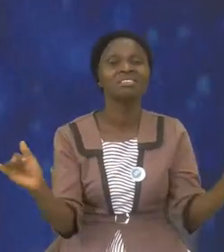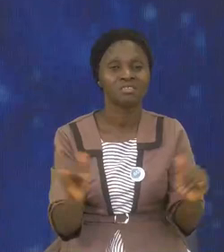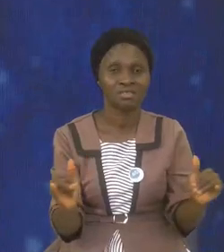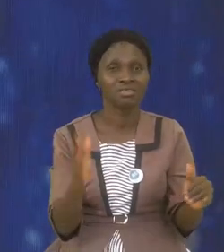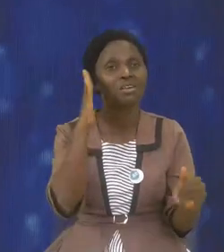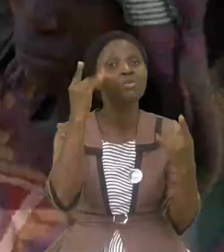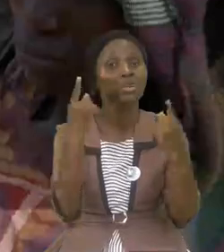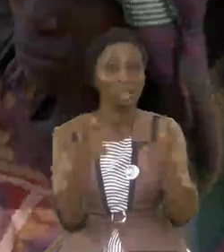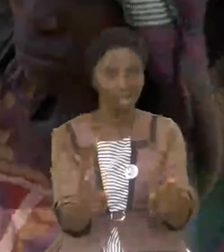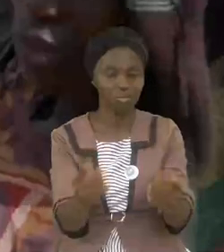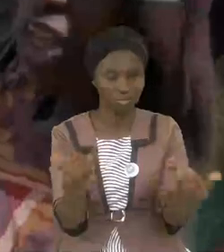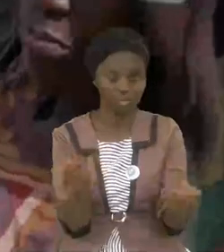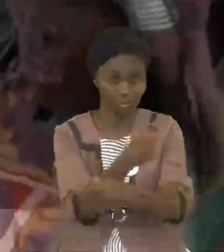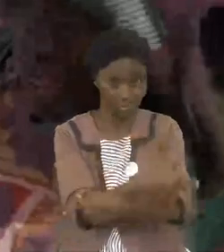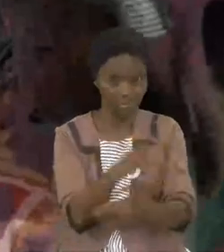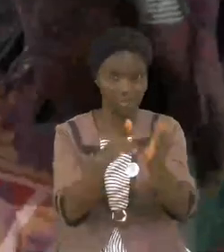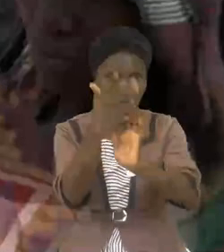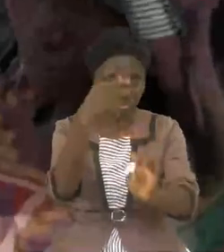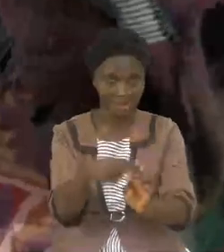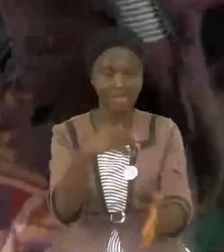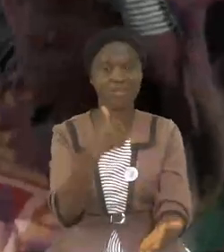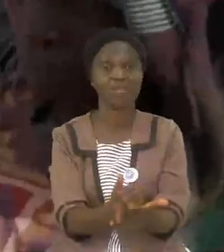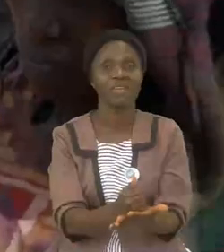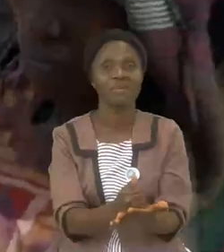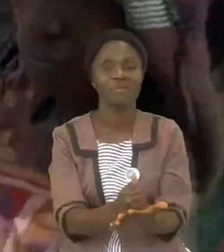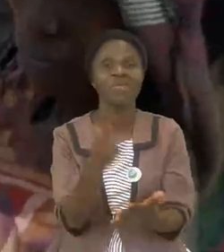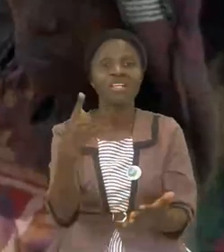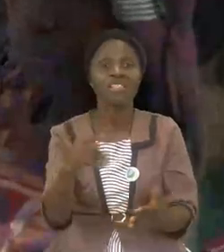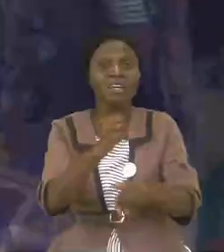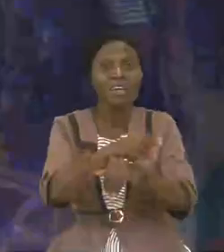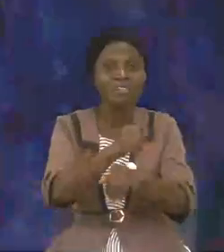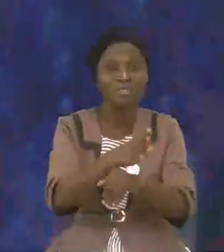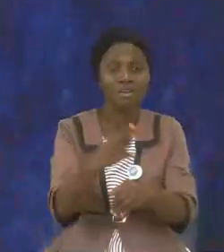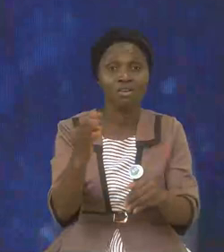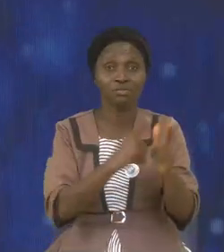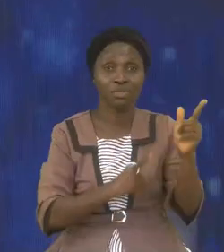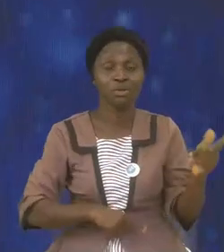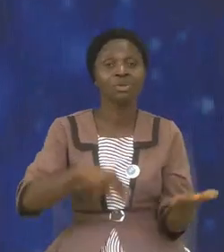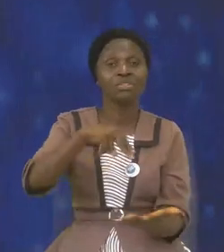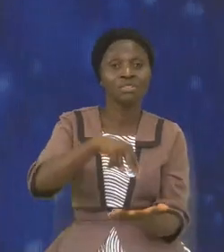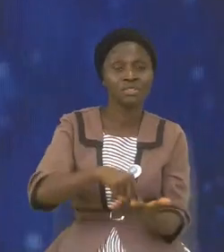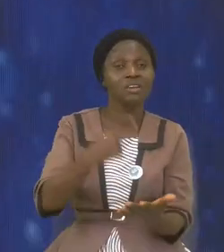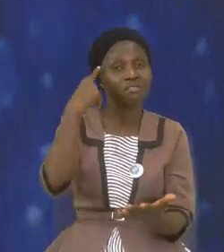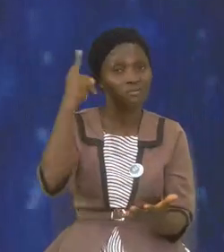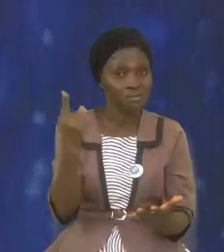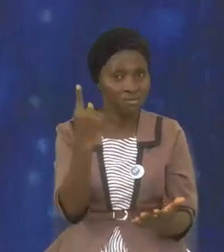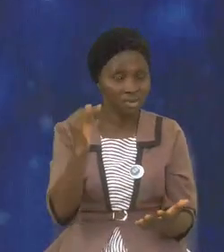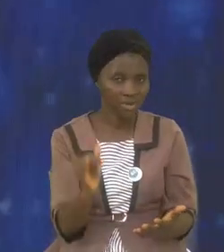choses miraculeuses, signes et prodiges, les mêmes choses vont se produire aujourd'hui.